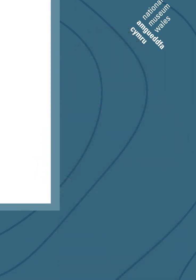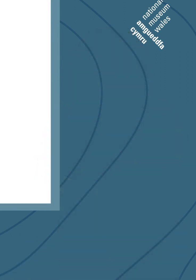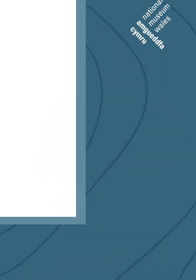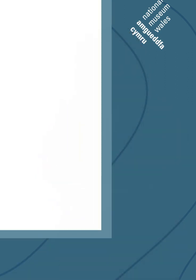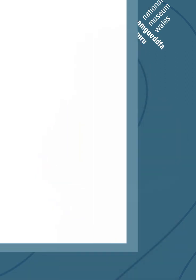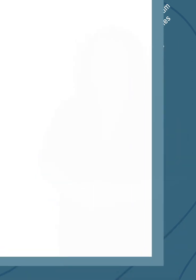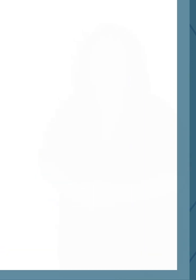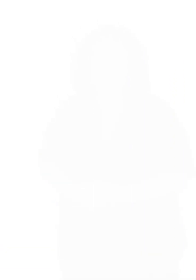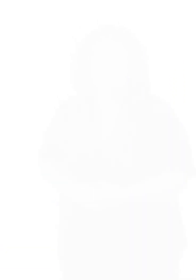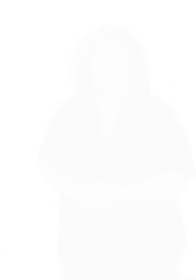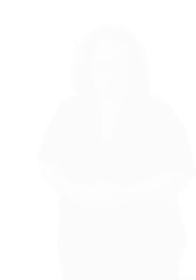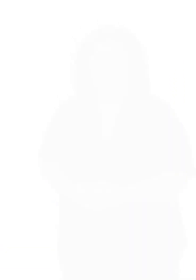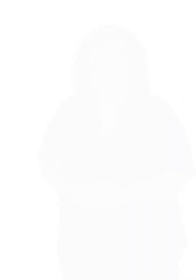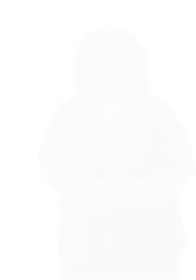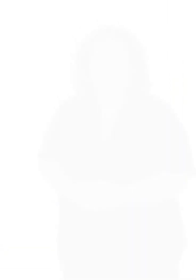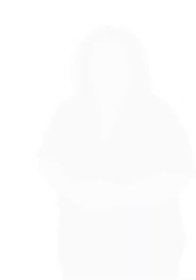Twins.